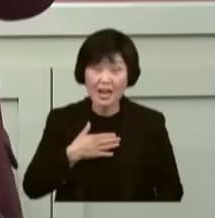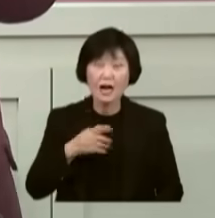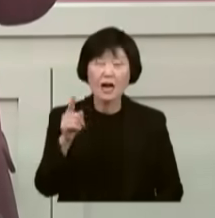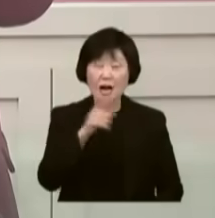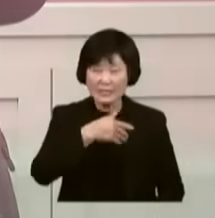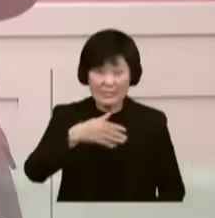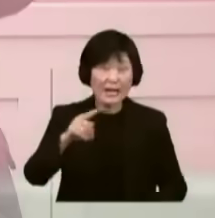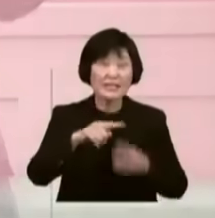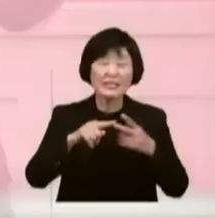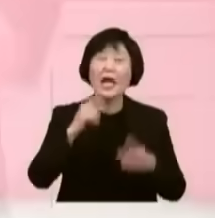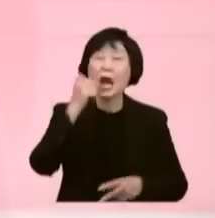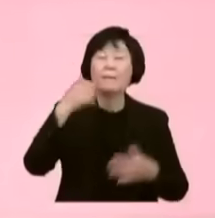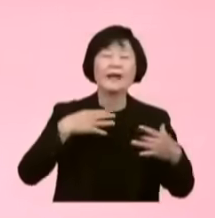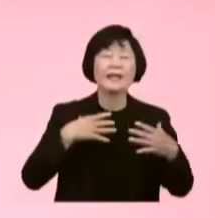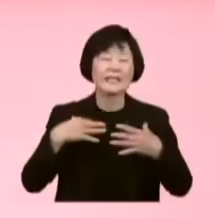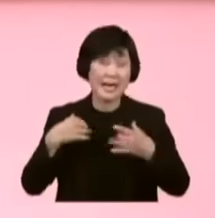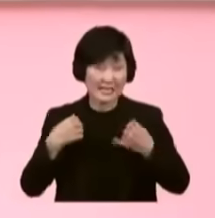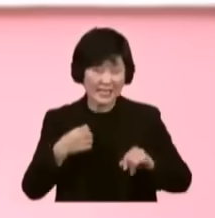자랑하는 딸은 나뿐일 거야.